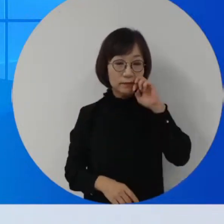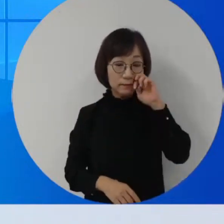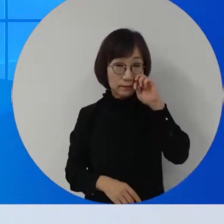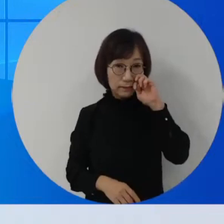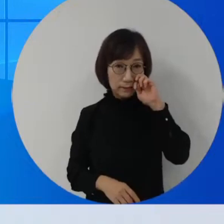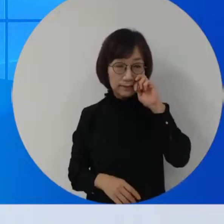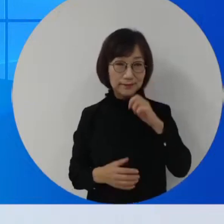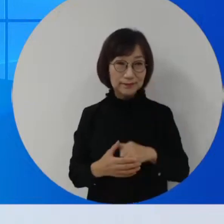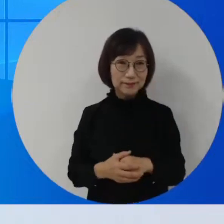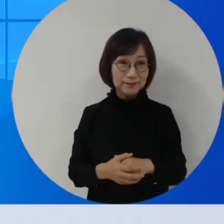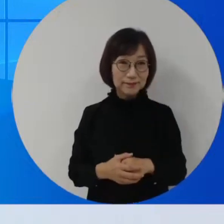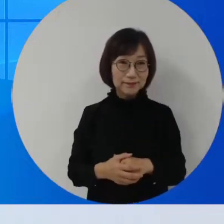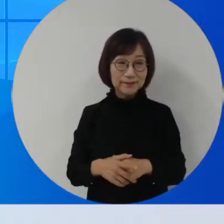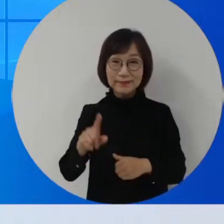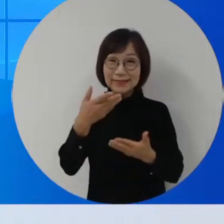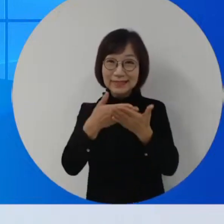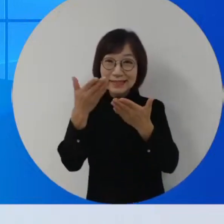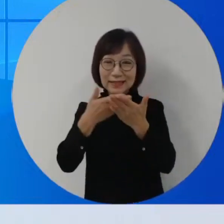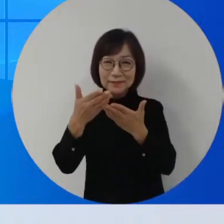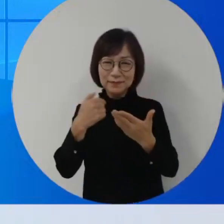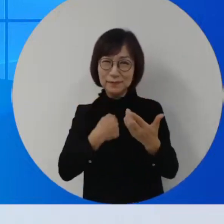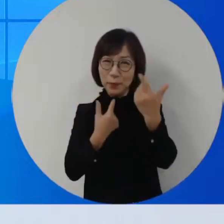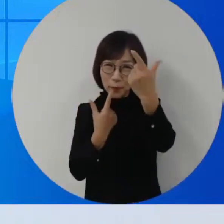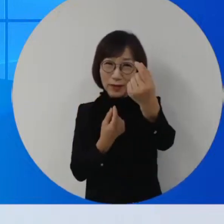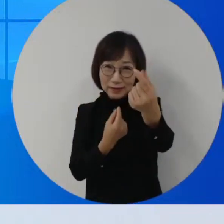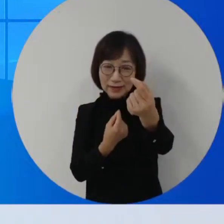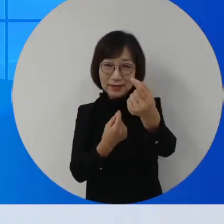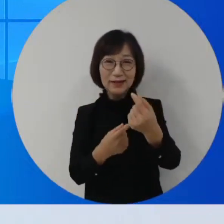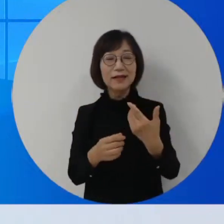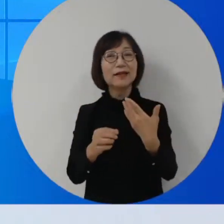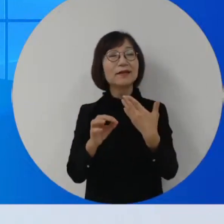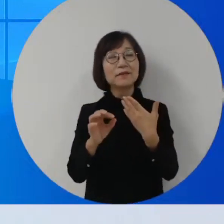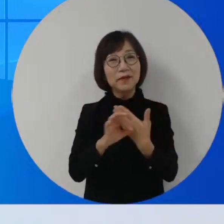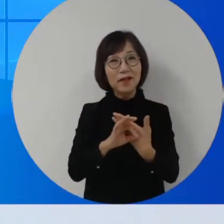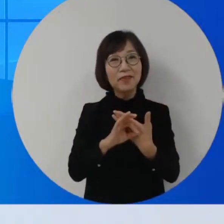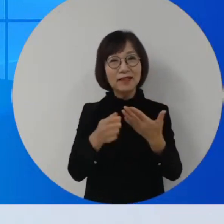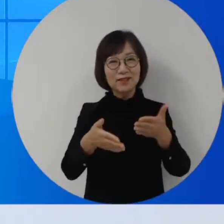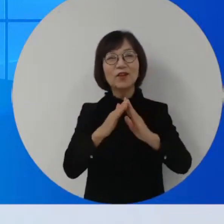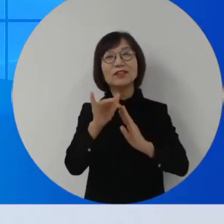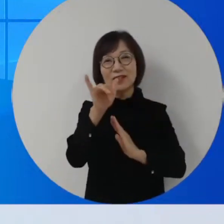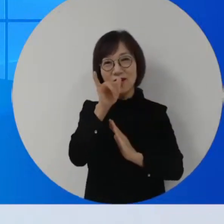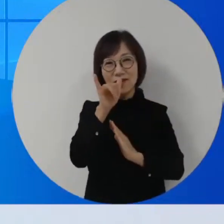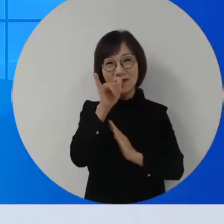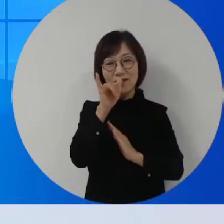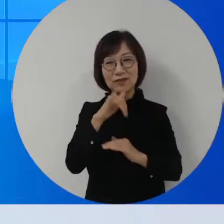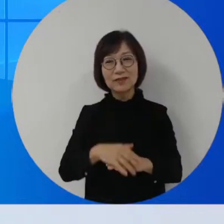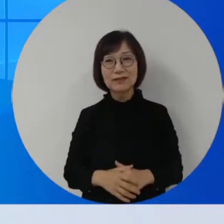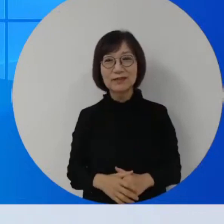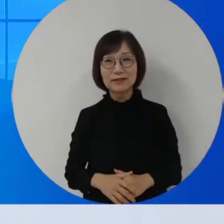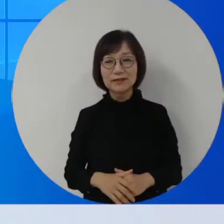위에 저처럼 이렇게 나타났다라고 하면은 웨일 브라우저가 설치가 되어 있는 거예요.